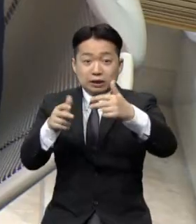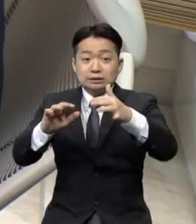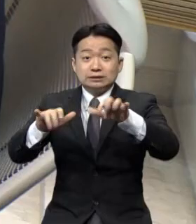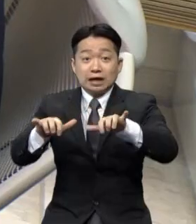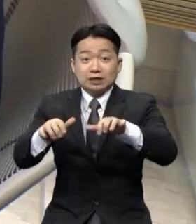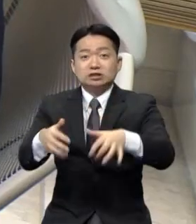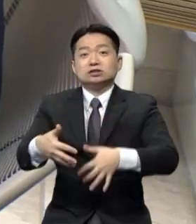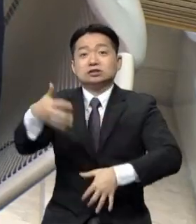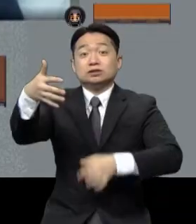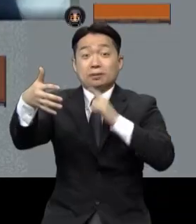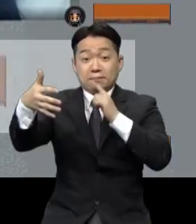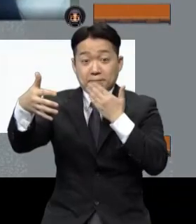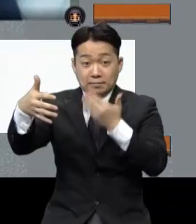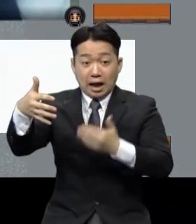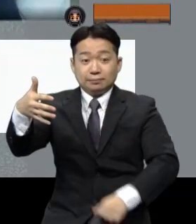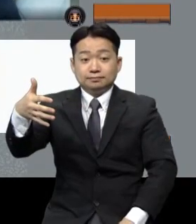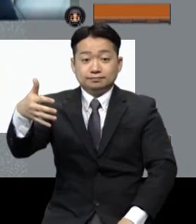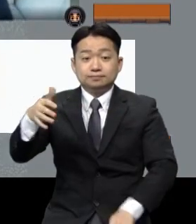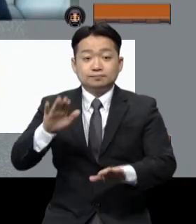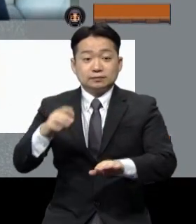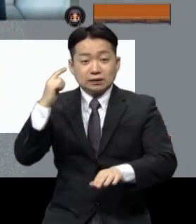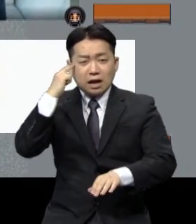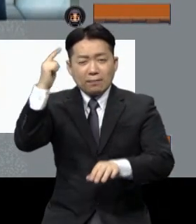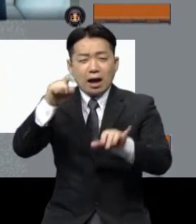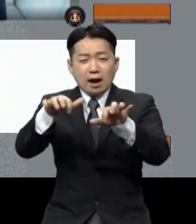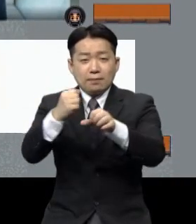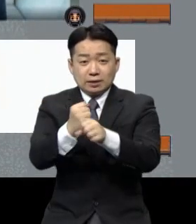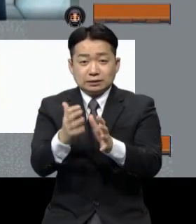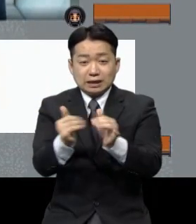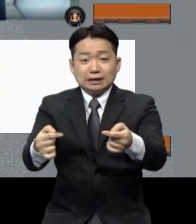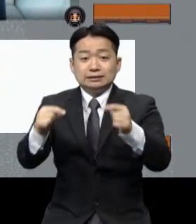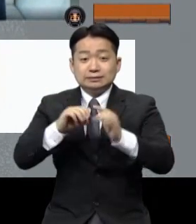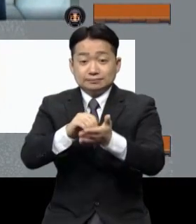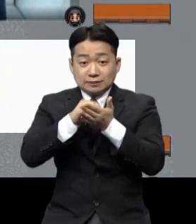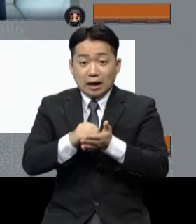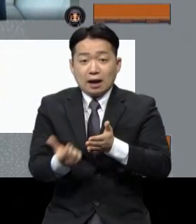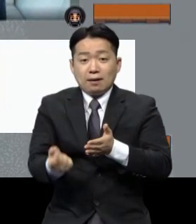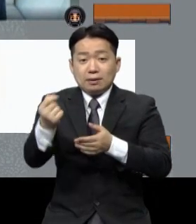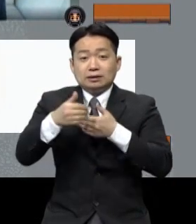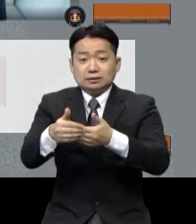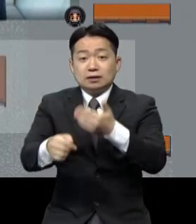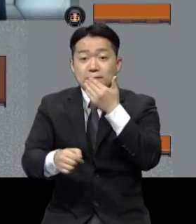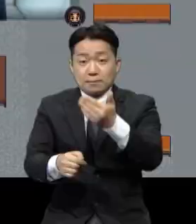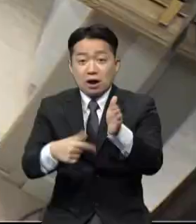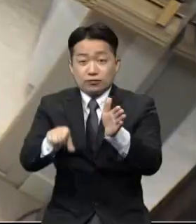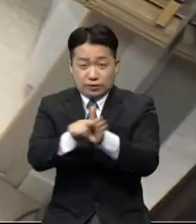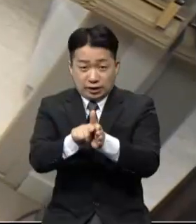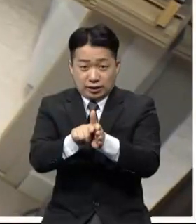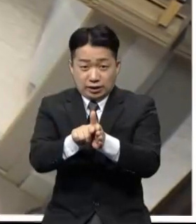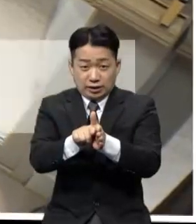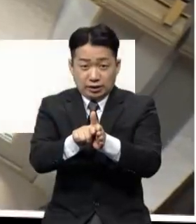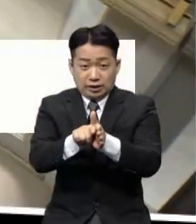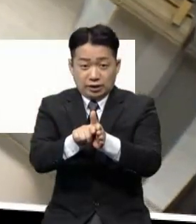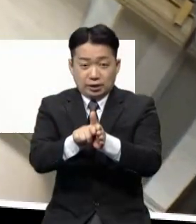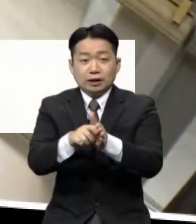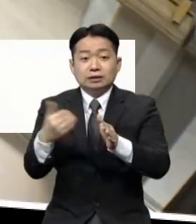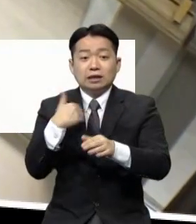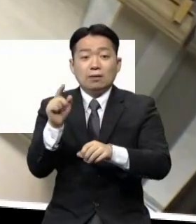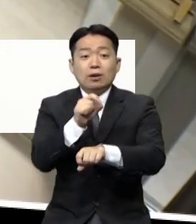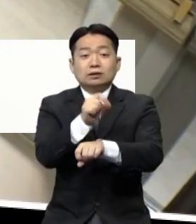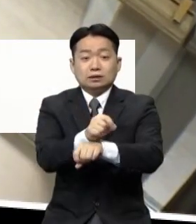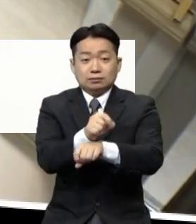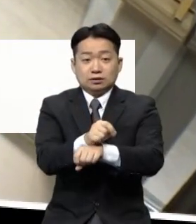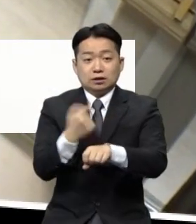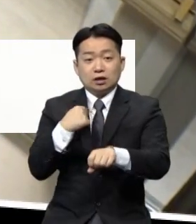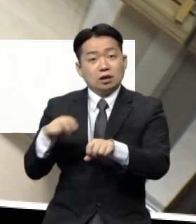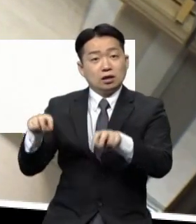채팅창이 열립니다. 최대한 이제 개발자분들이 입사를 조금 빠르게 진행하실 수 있게 내가 마치 사무실에